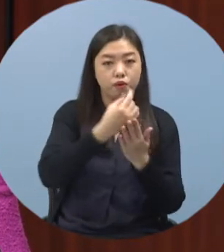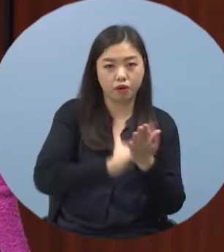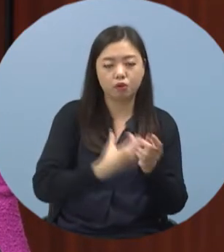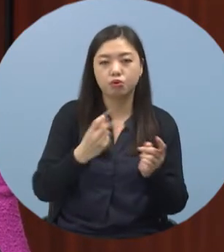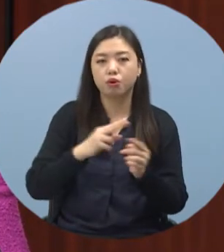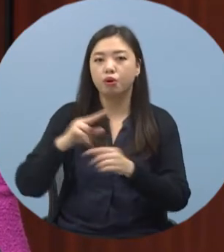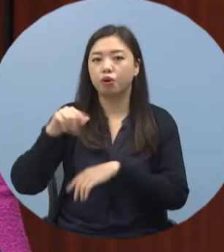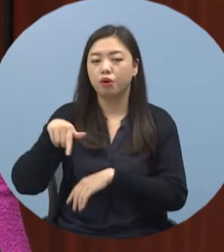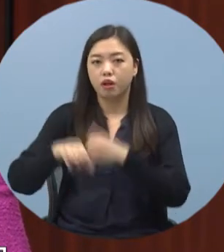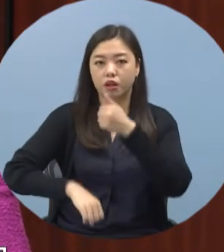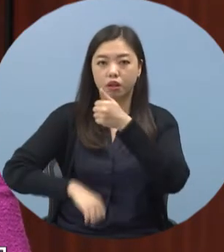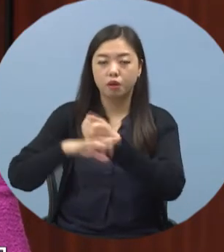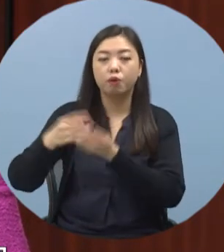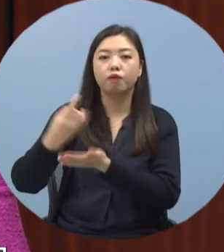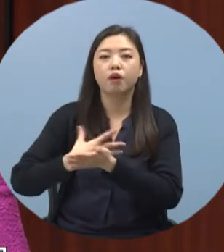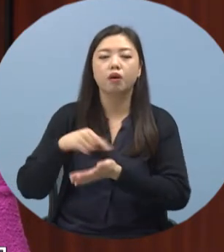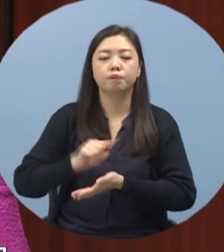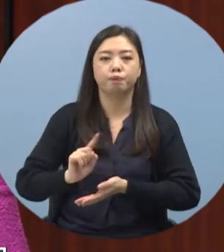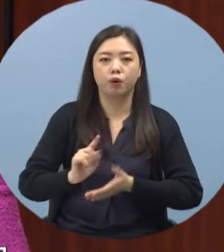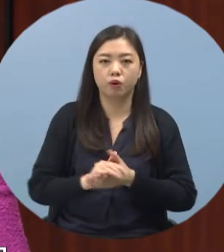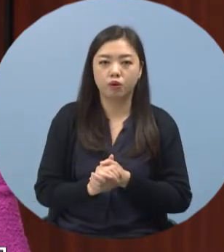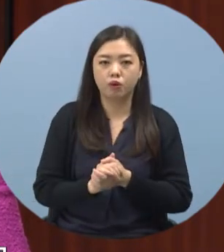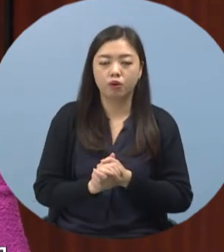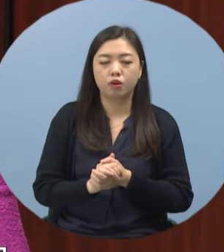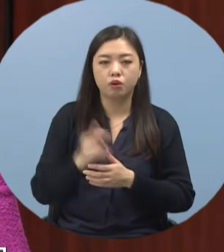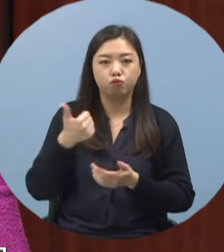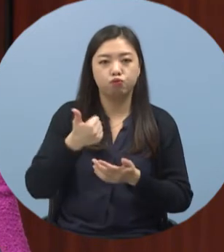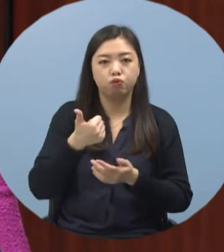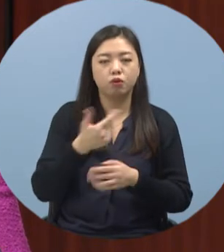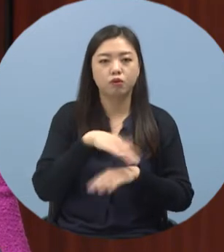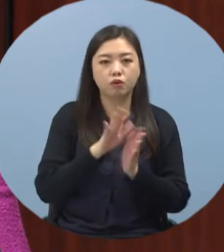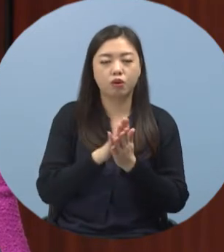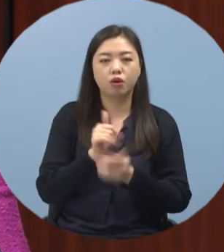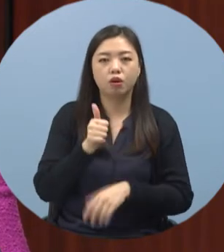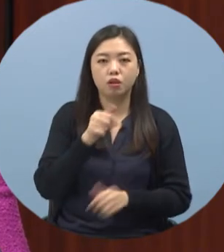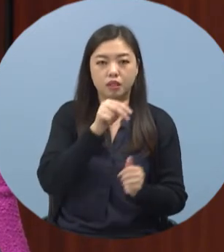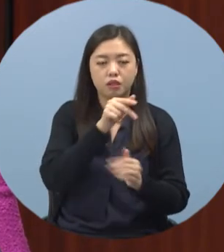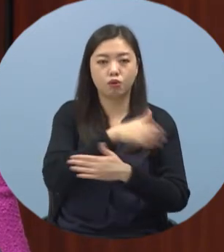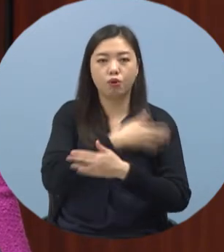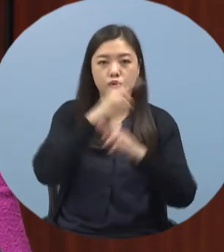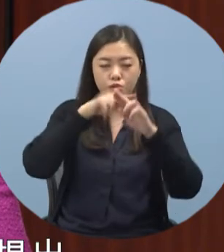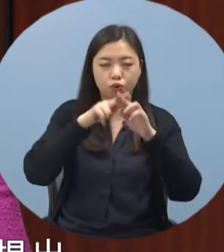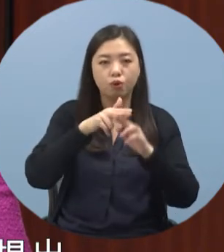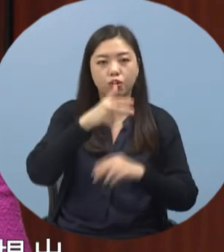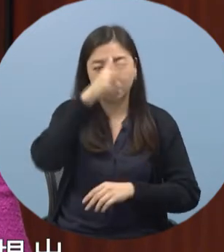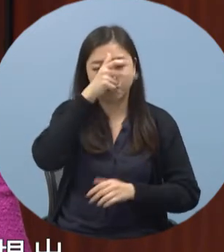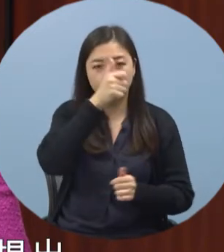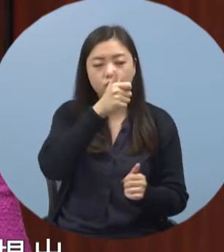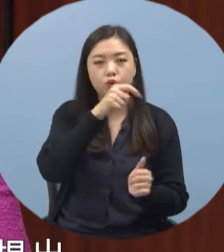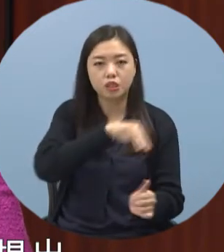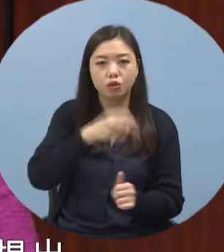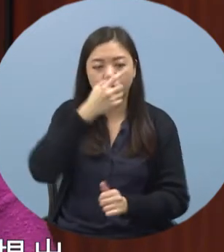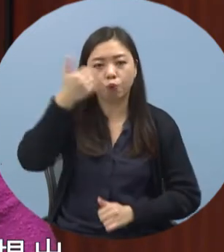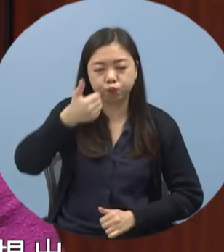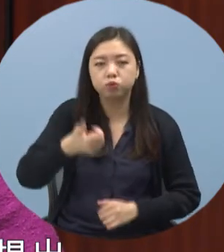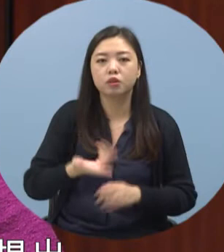法，唯有這樣才能夠確保在公務員隊伍裏面都是治港的愛國者。我在很早階